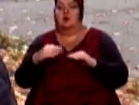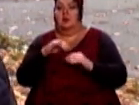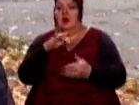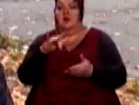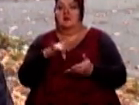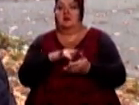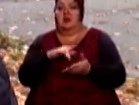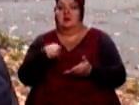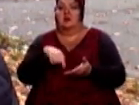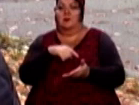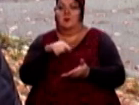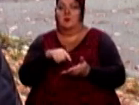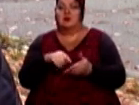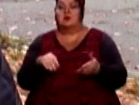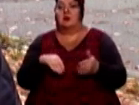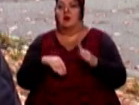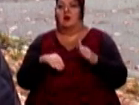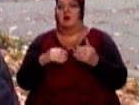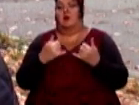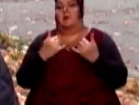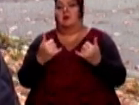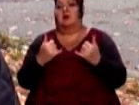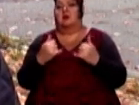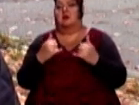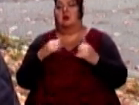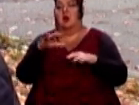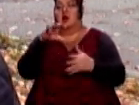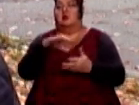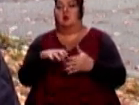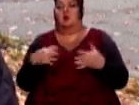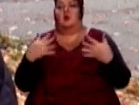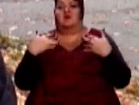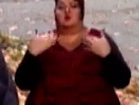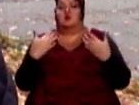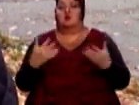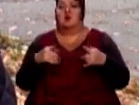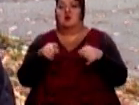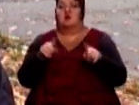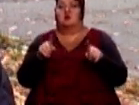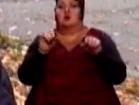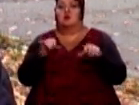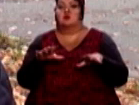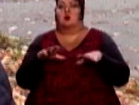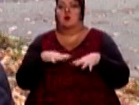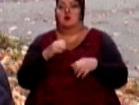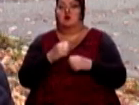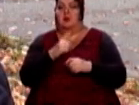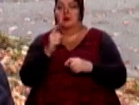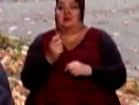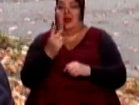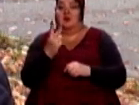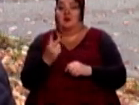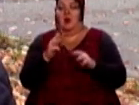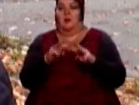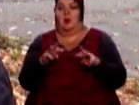центрі міста під зону відпочинку. Те, що можна було зробити за 2 мільйона,